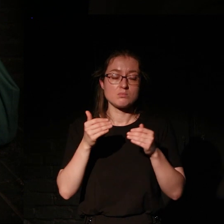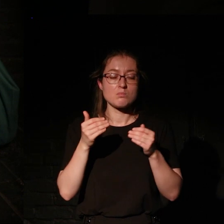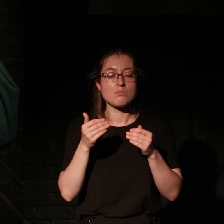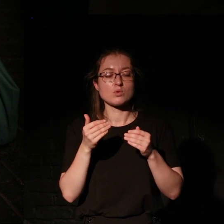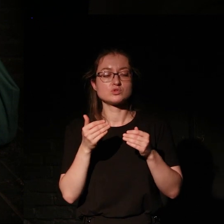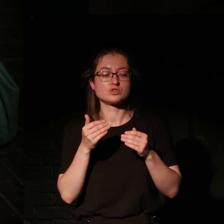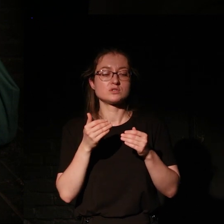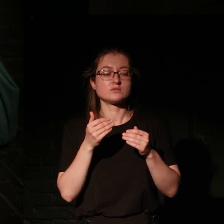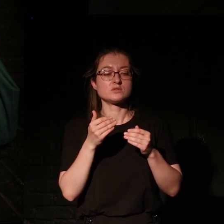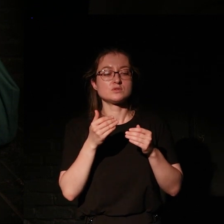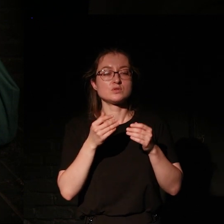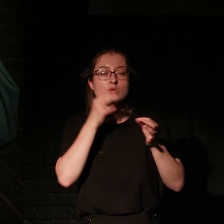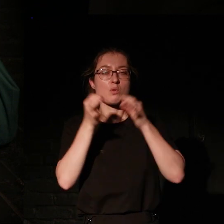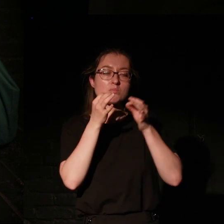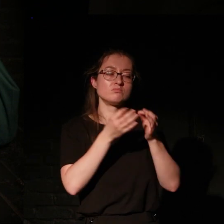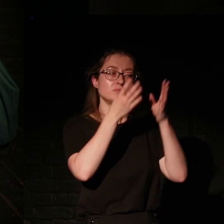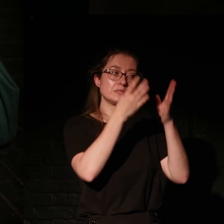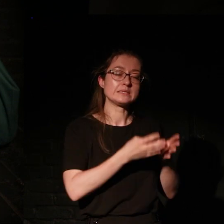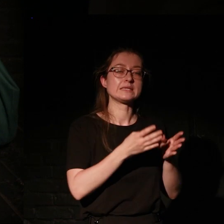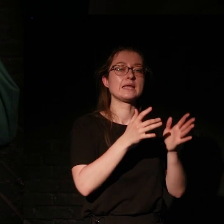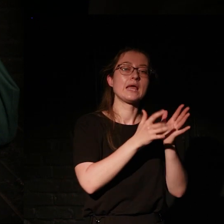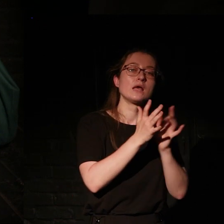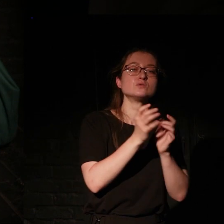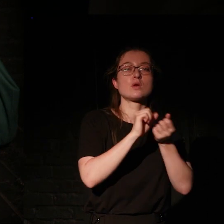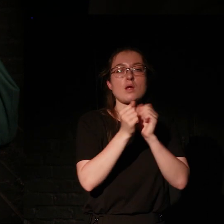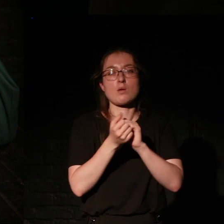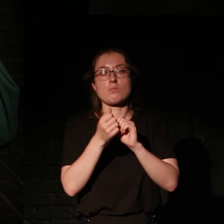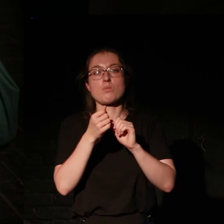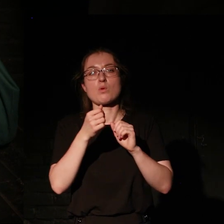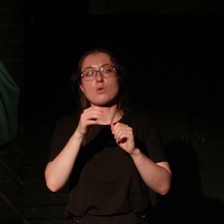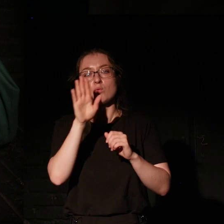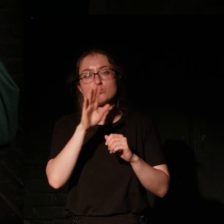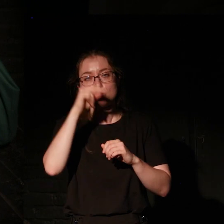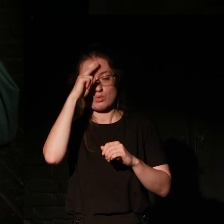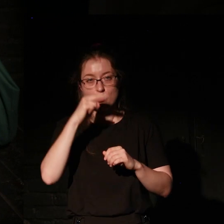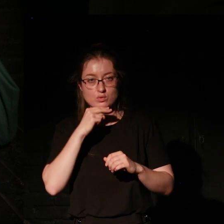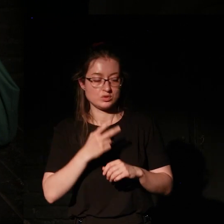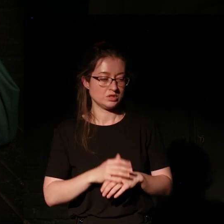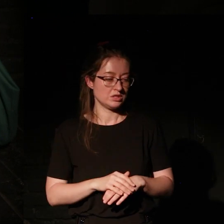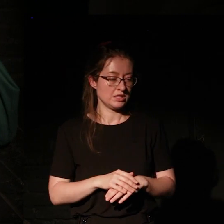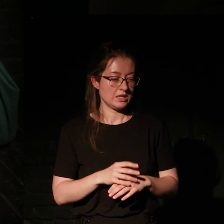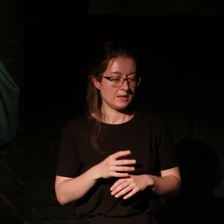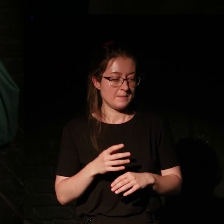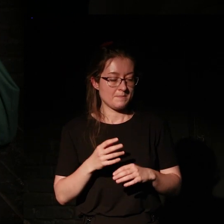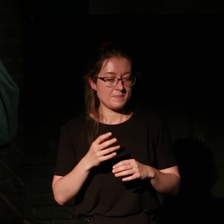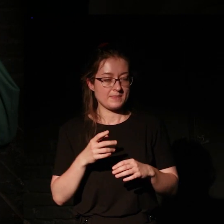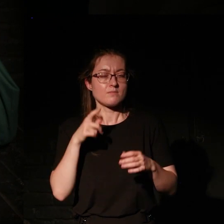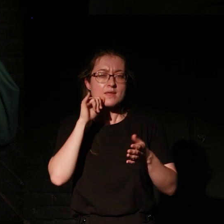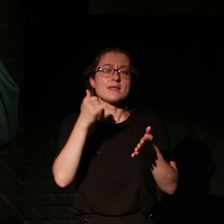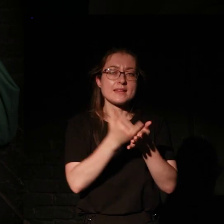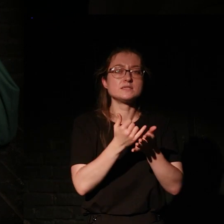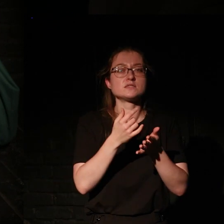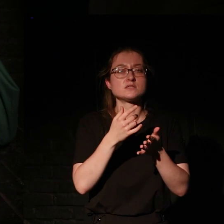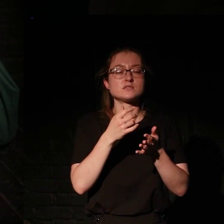ponieważ jest to list dosyć młody, jeżeli chodzi o datowanie, no bo pochodzi gdzieś tak.